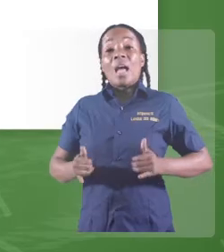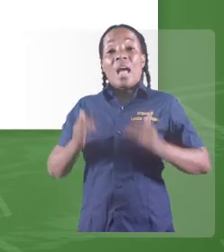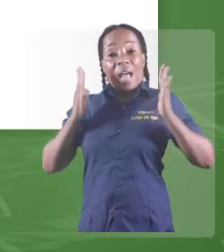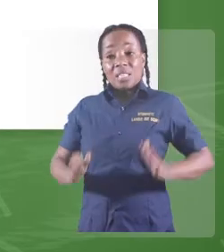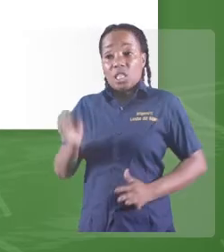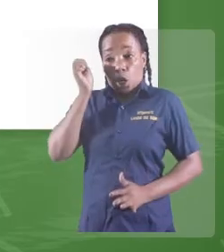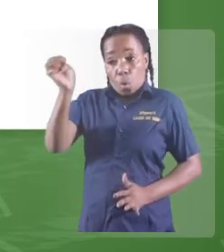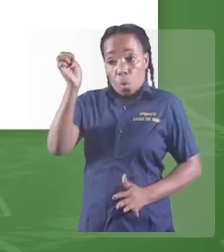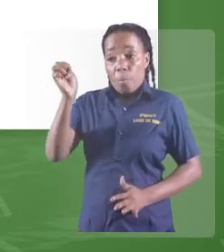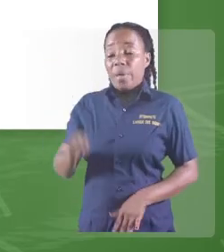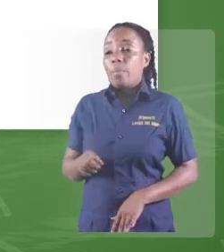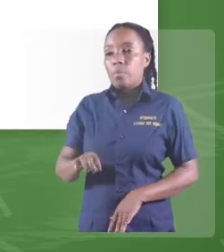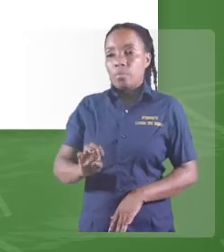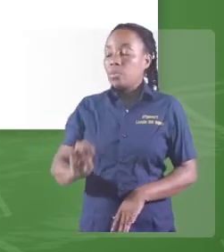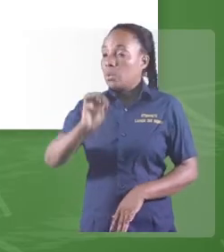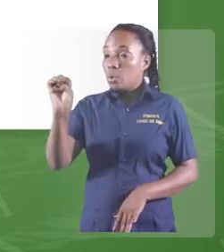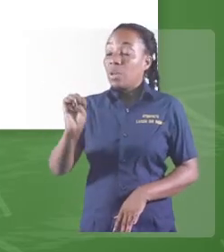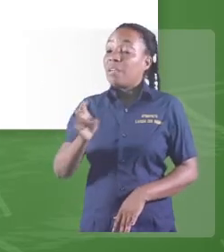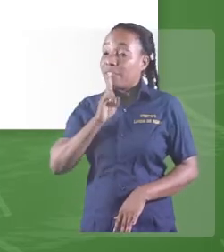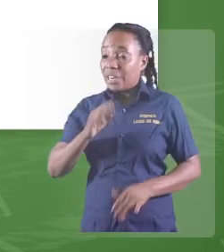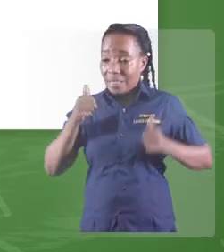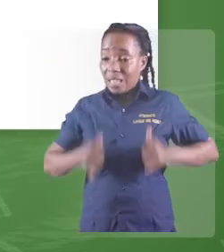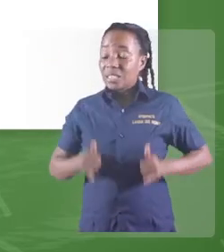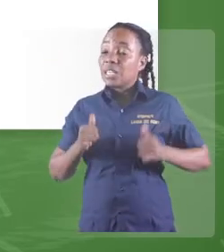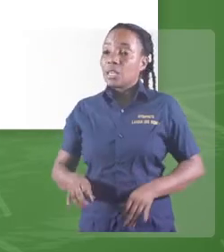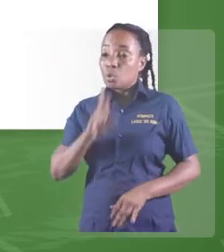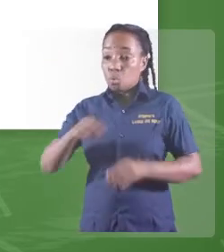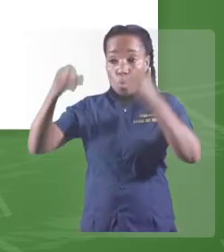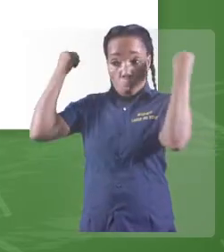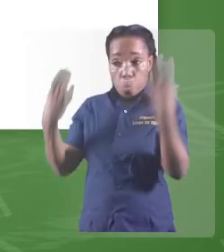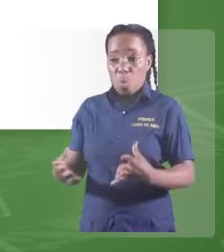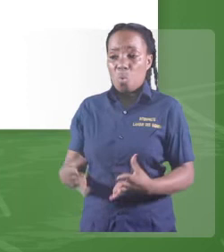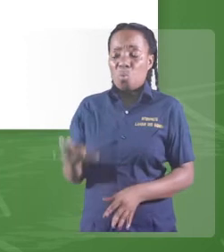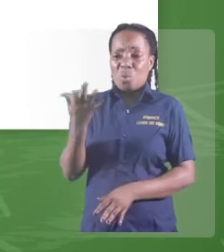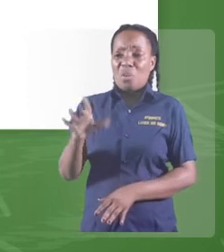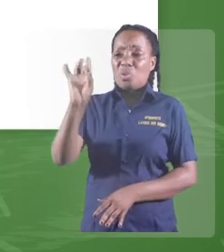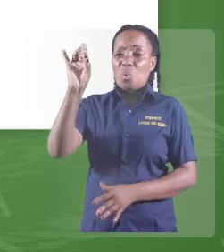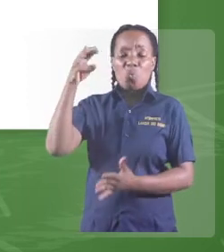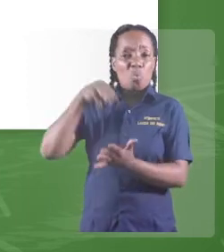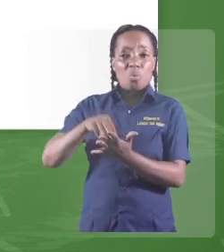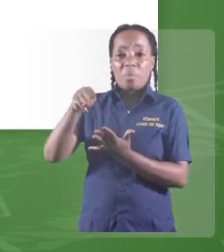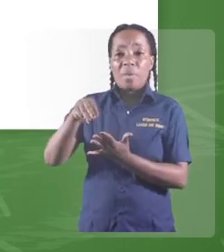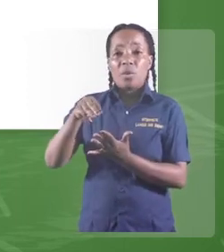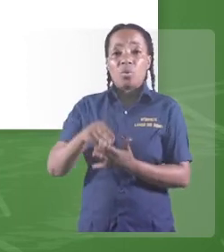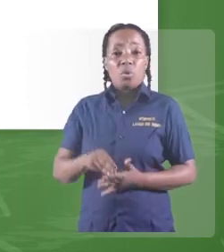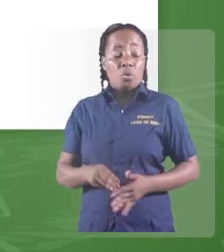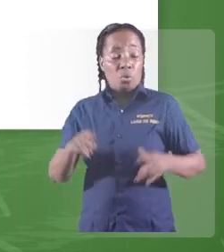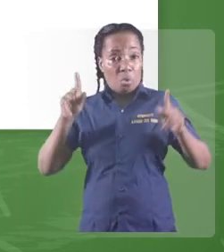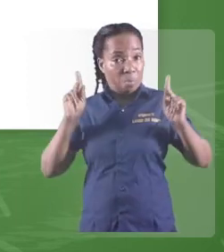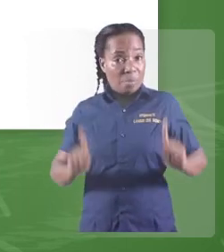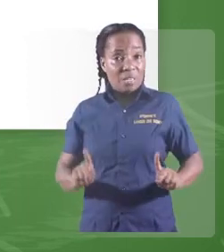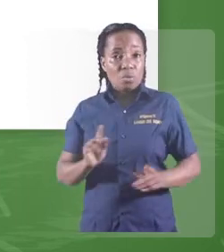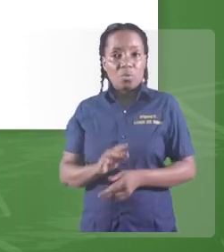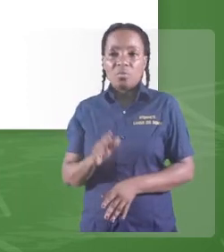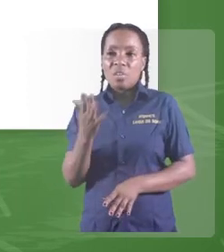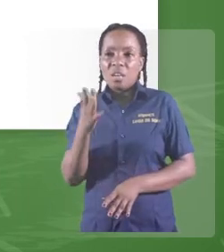autochtone, nombreuse, estimée à plus de 8 millions et représentant 80% de la